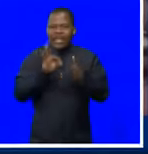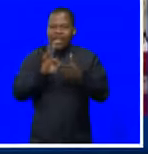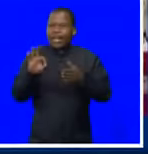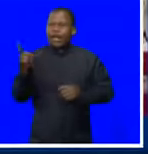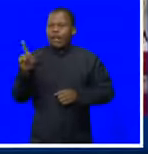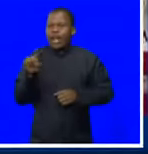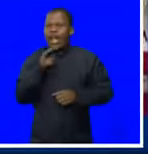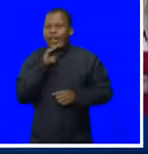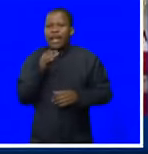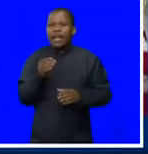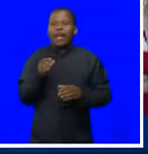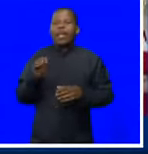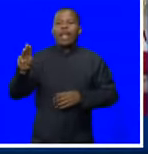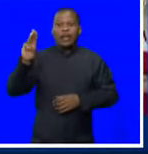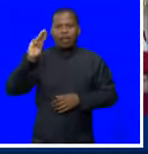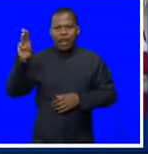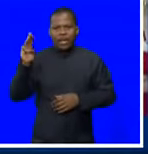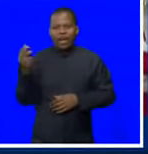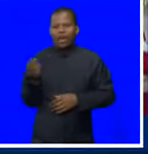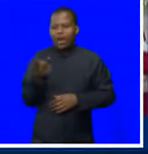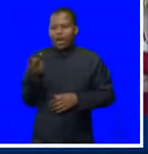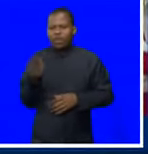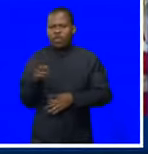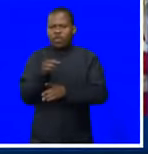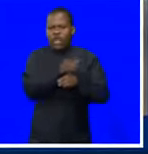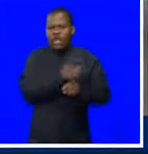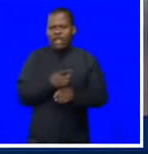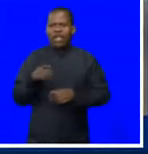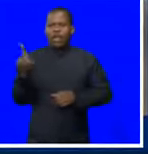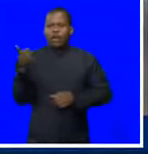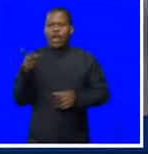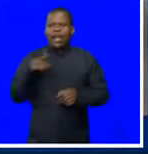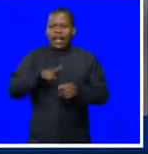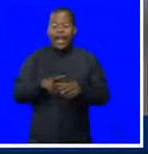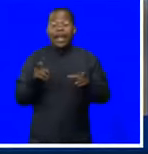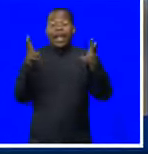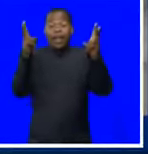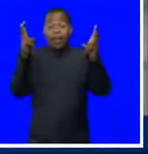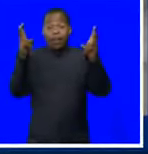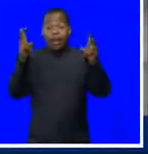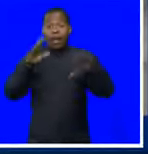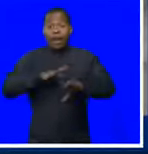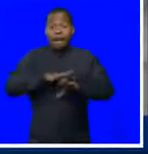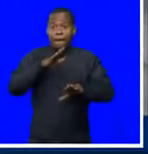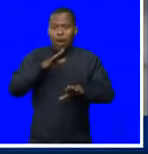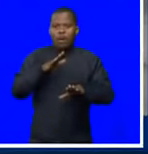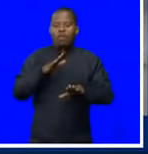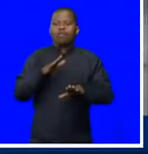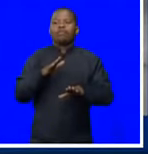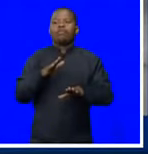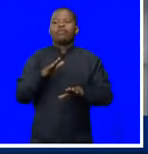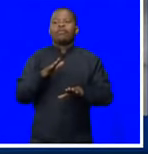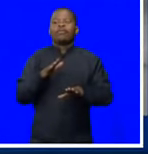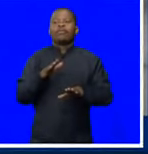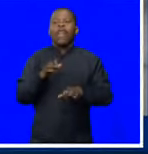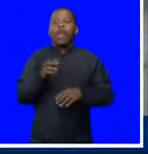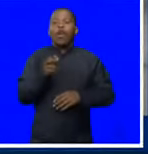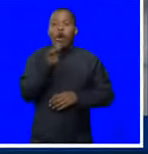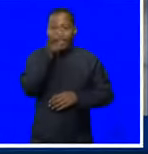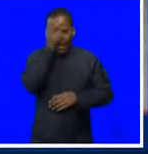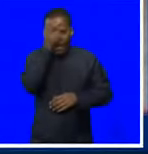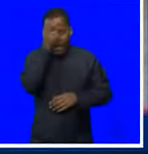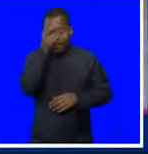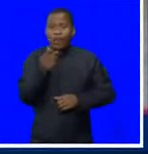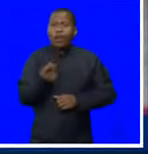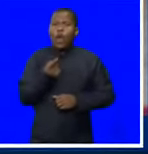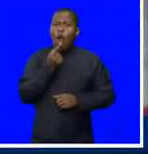yini labo mengameli lababili leba kutsinzile. Kanti bobabili bayitsinzile le Tindzaba ma sanctions uthi lo waseTurkey lama